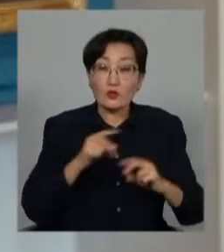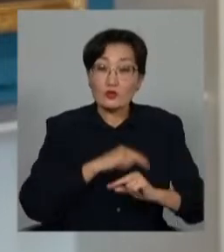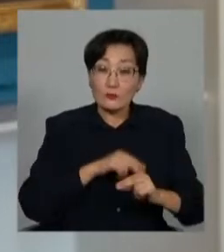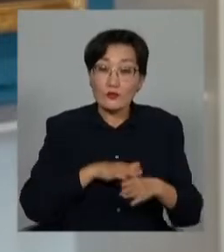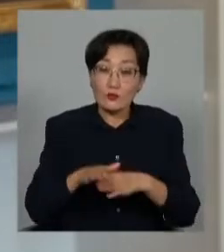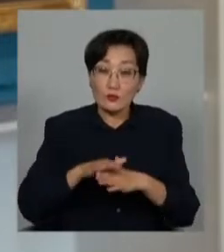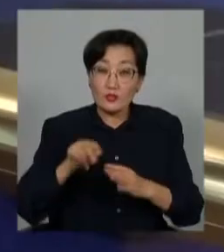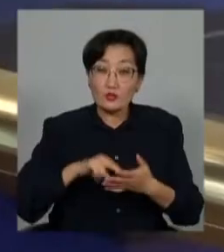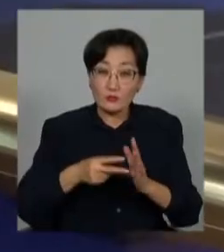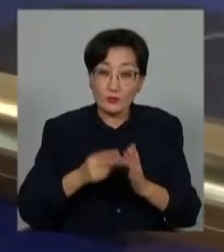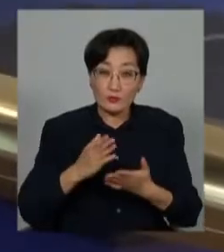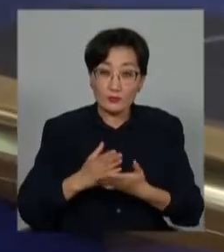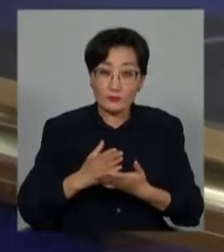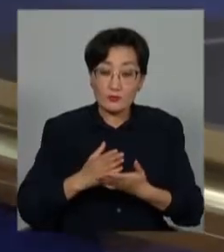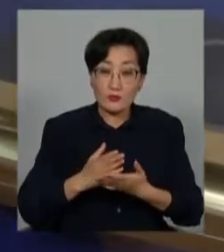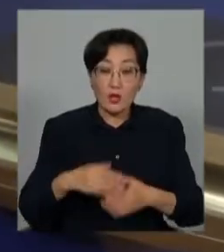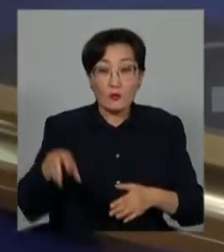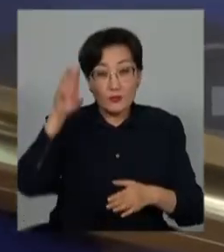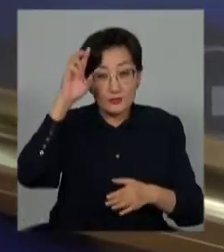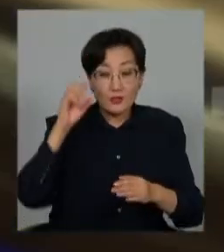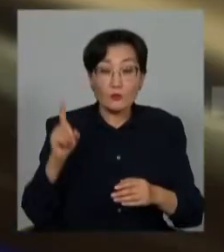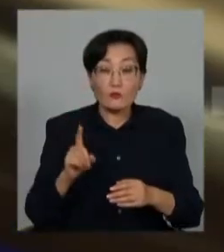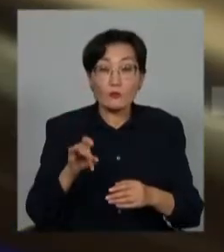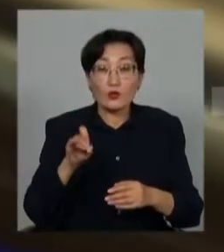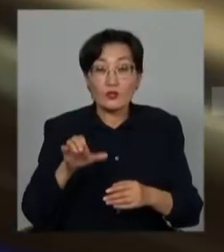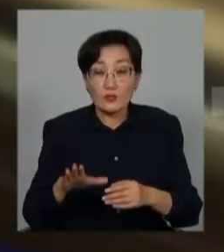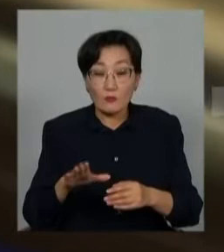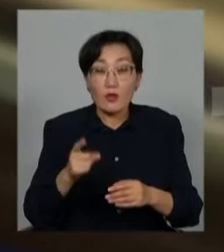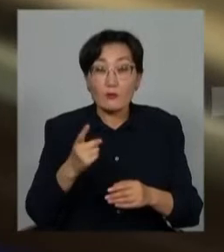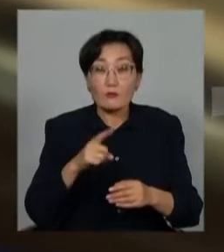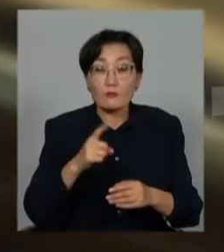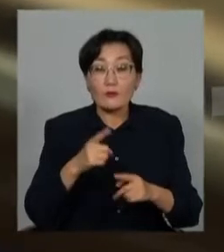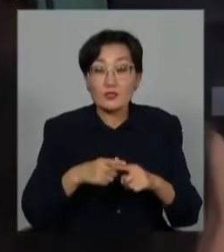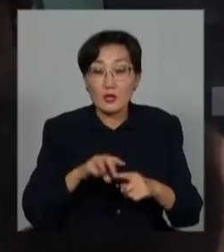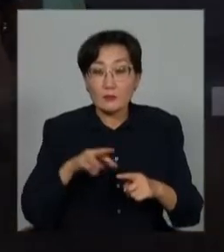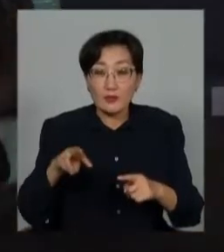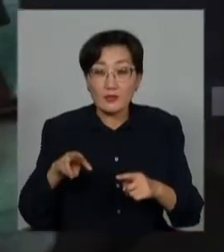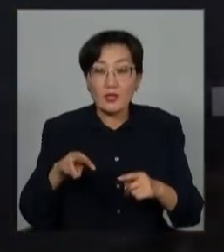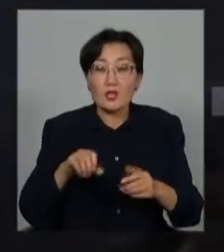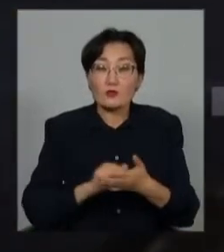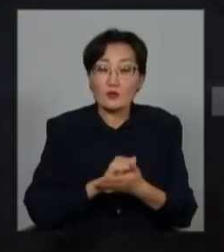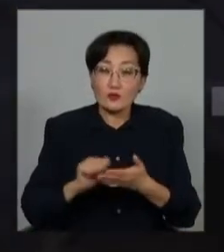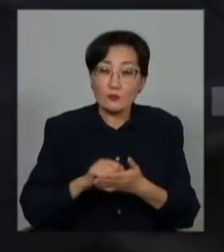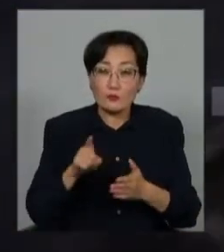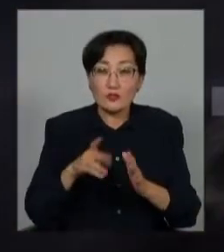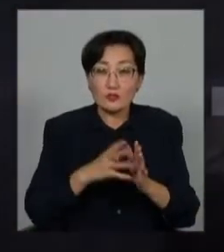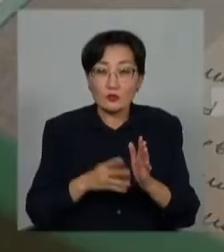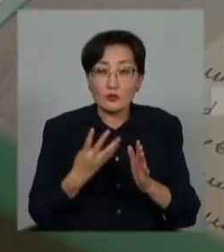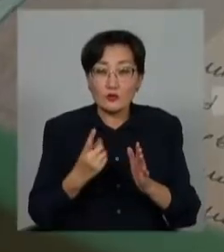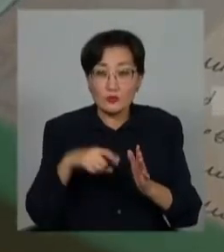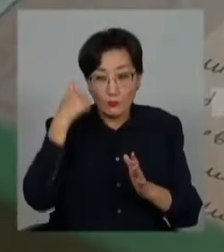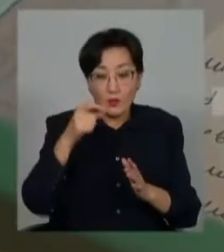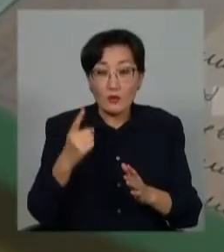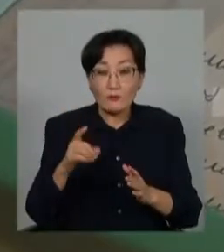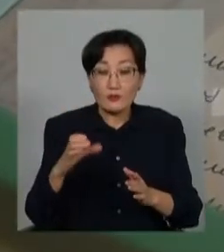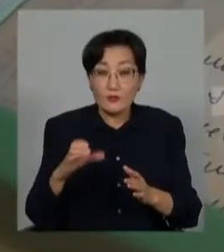атқаруды жоспарлап отырмыз. Мемлекеттік мұрағат қорында 1,5 миллионға жуық іс құжат бар. 1991 жылдың